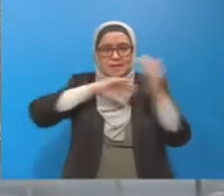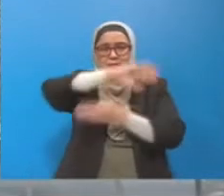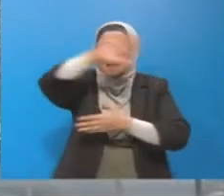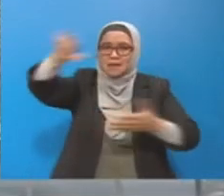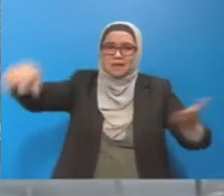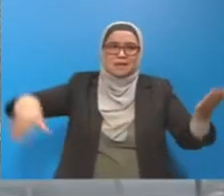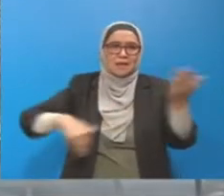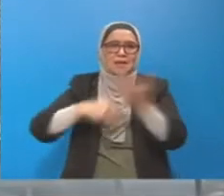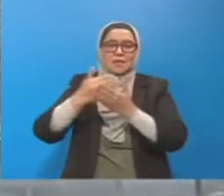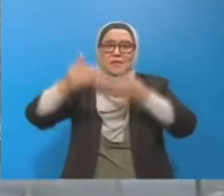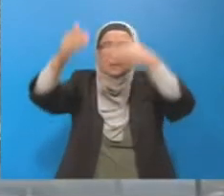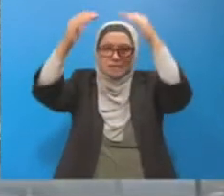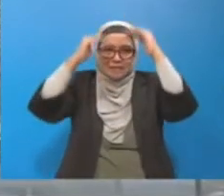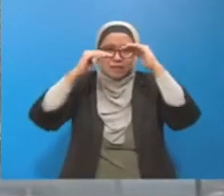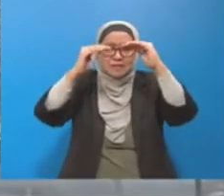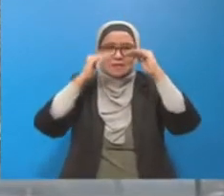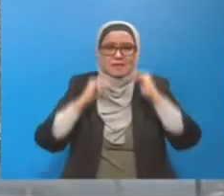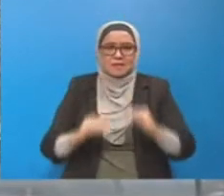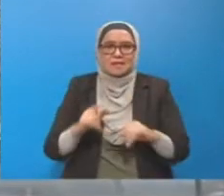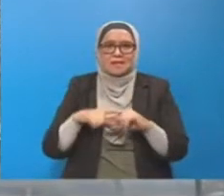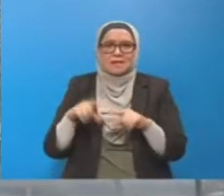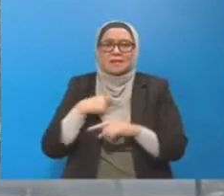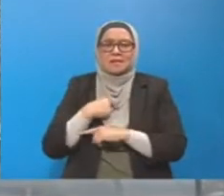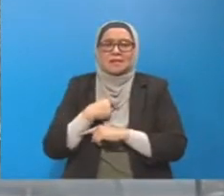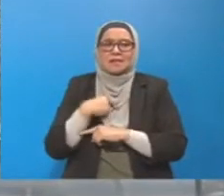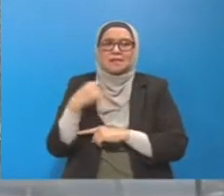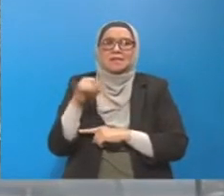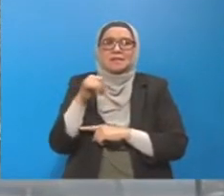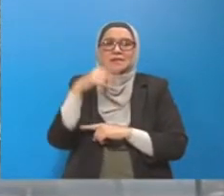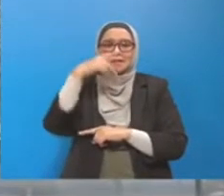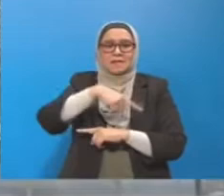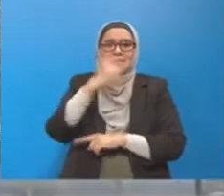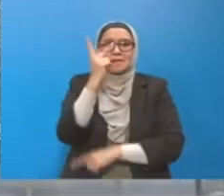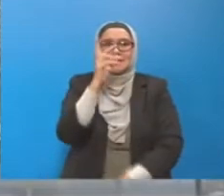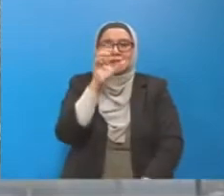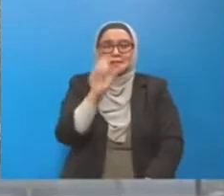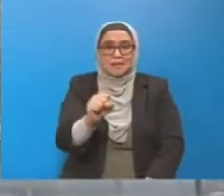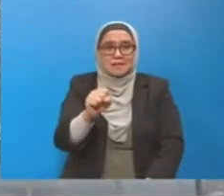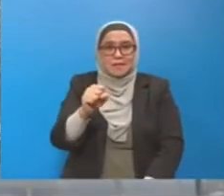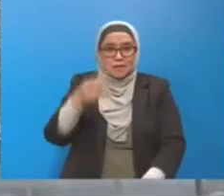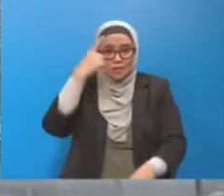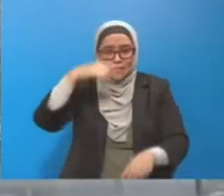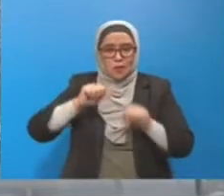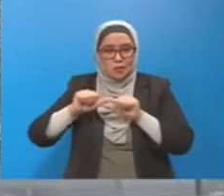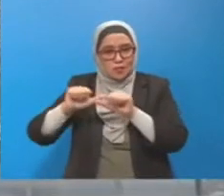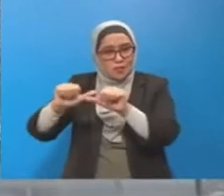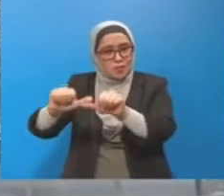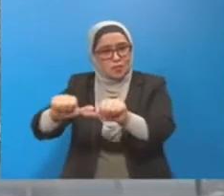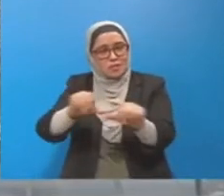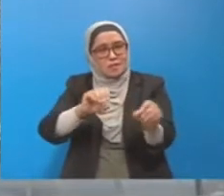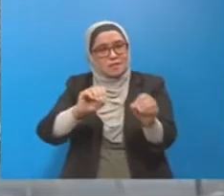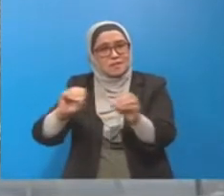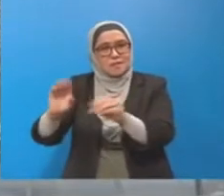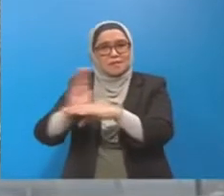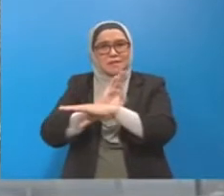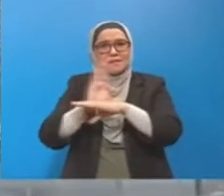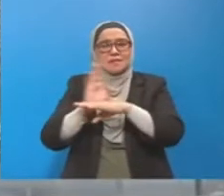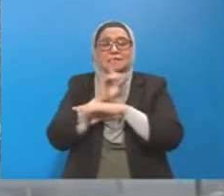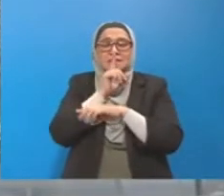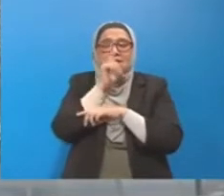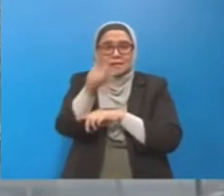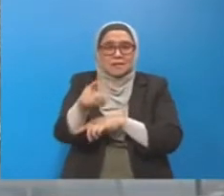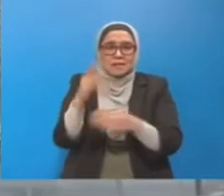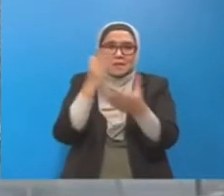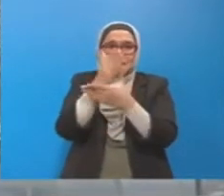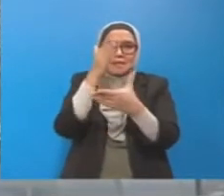peringkat ketidak upaya antics meneruskan operasi seperti semestinya akan menjejaskan pekerja namun